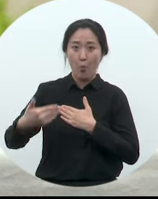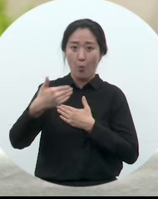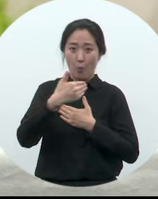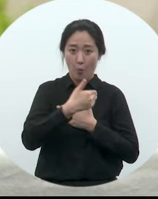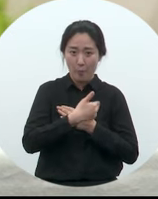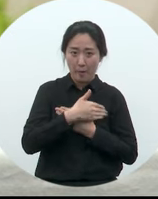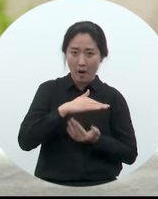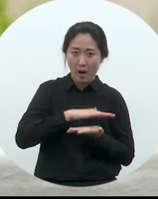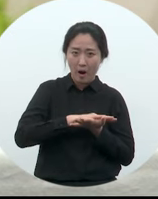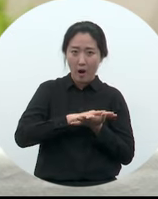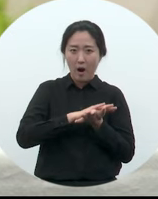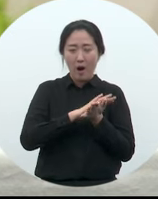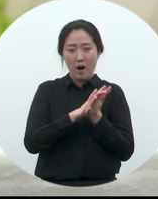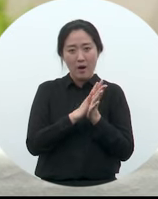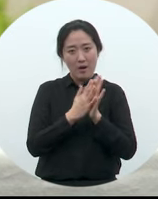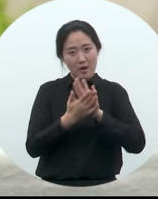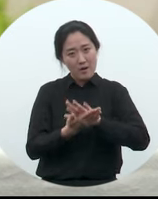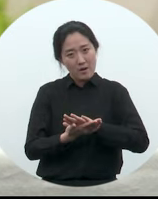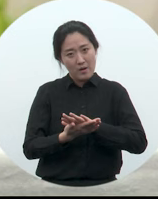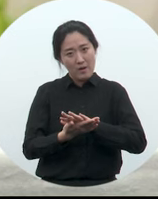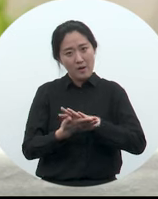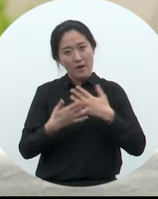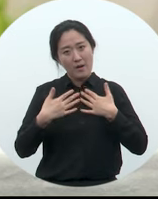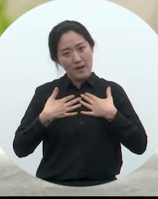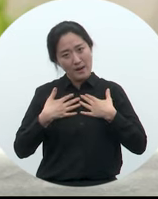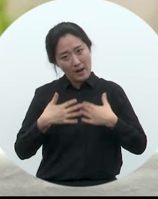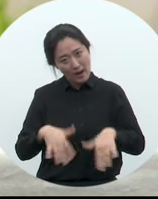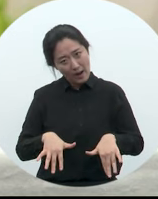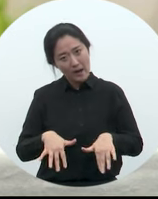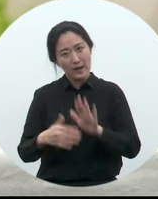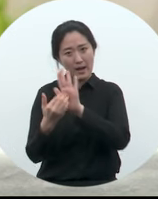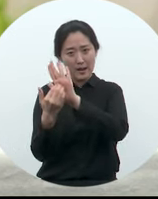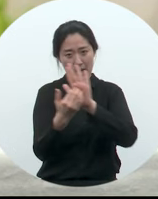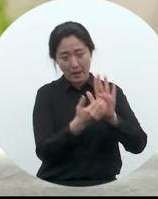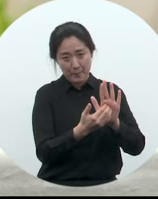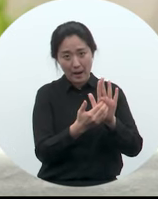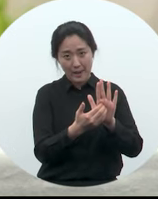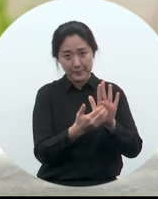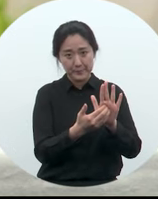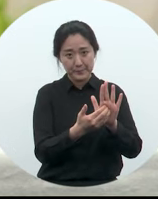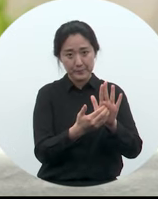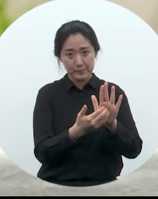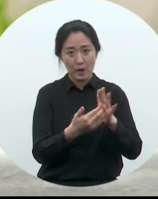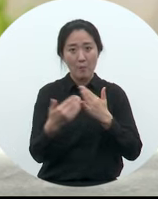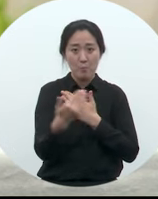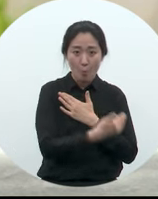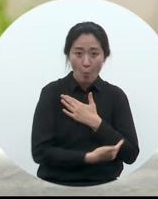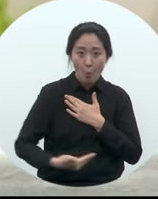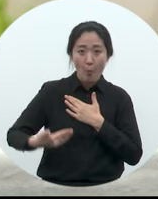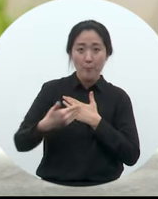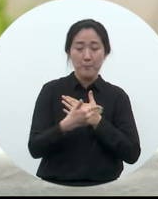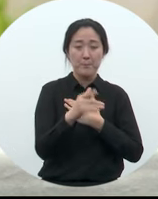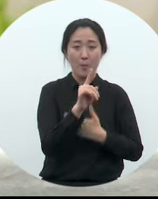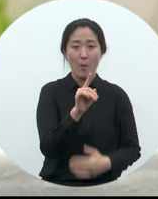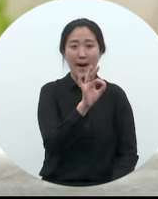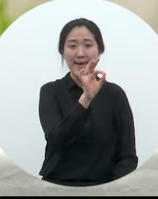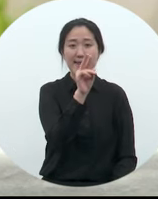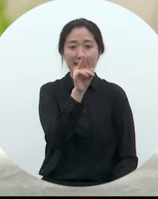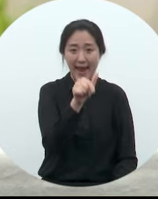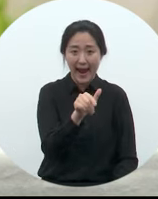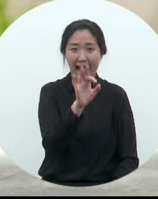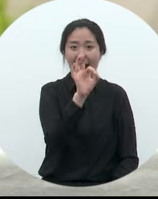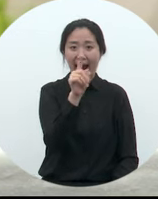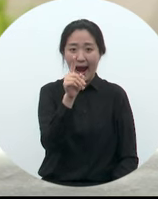몸이 산성화 체질이 되는 것을 방지해주는 역할을 가지고 있습니다. 우리 몸은 약